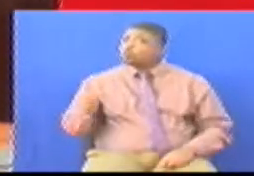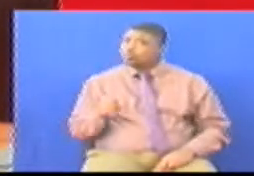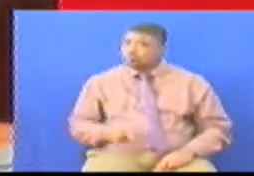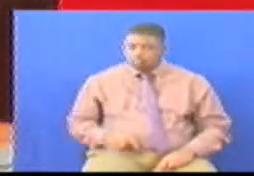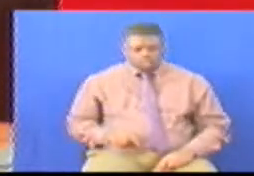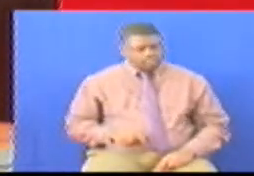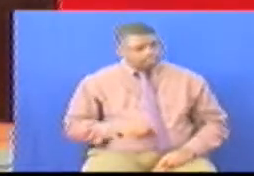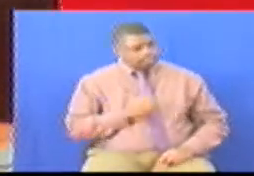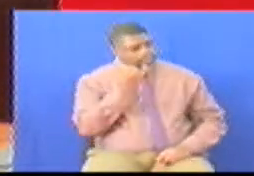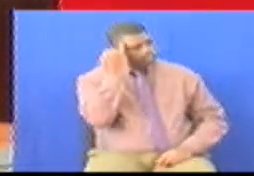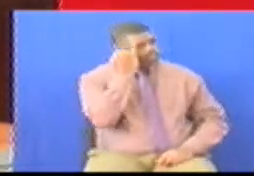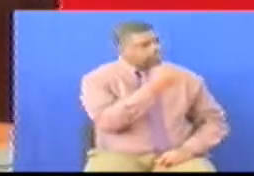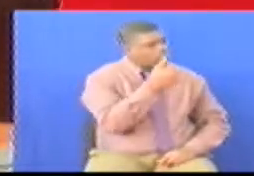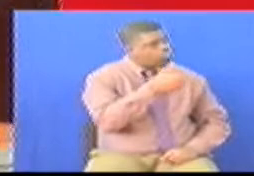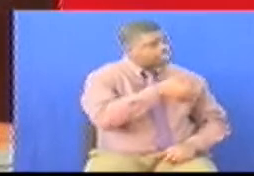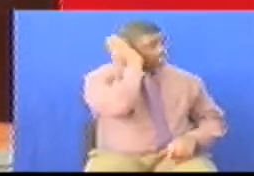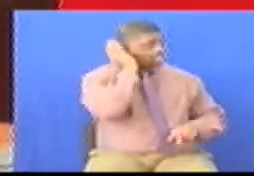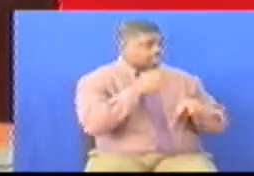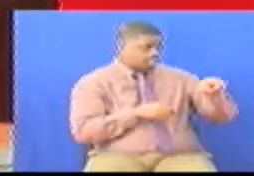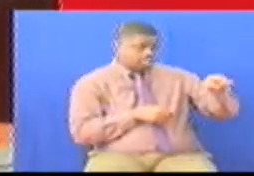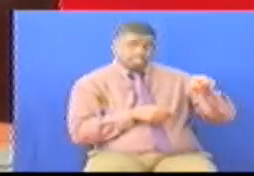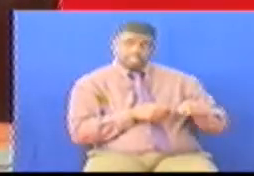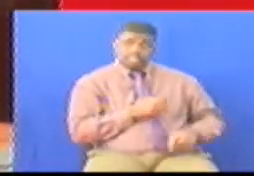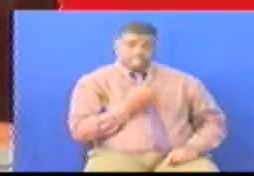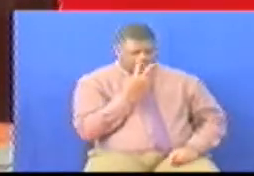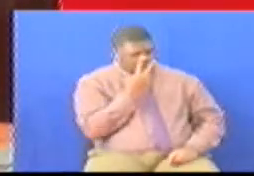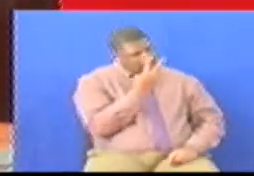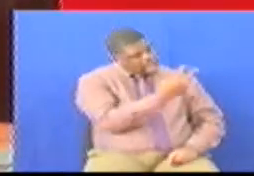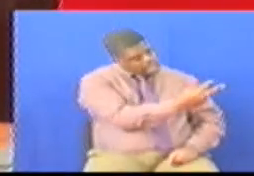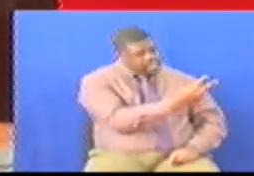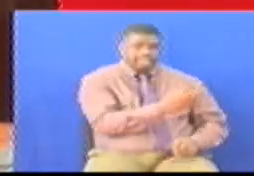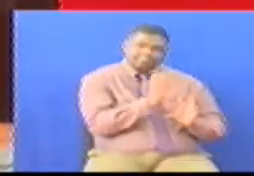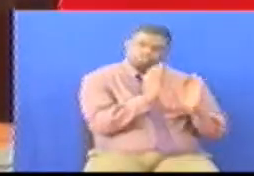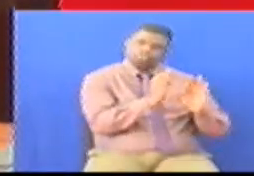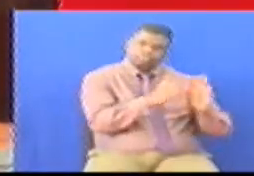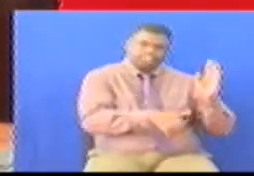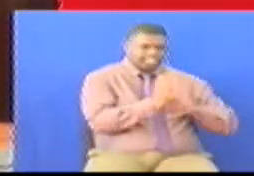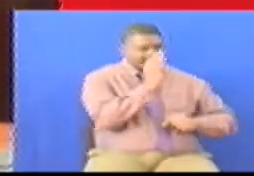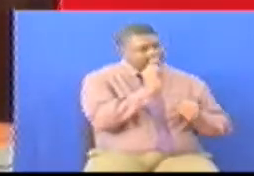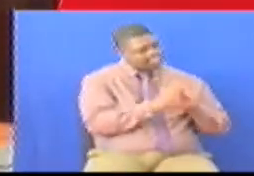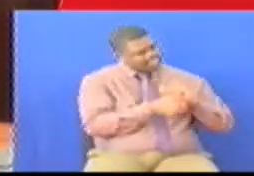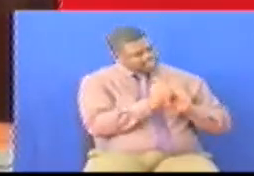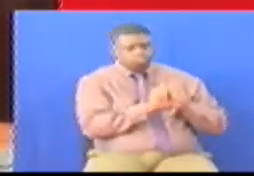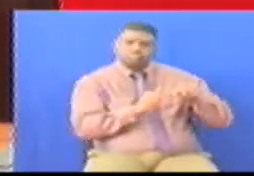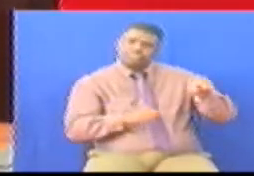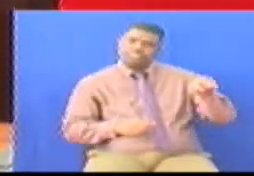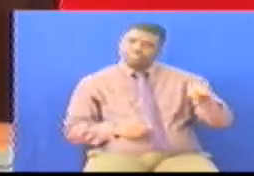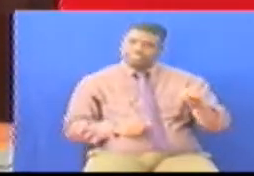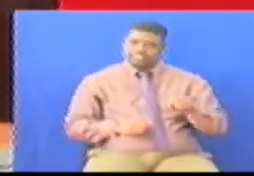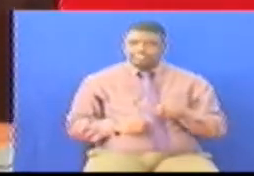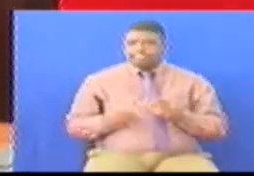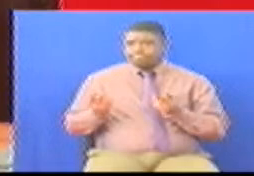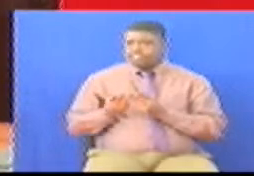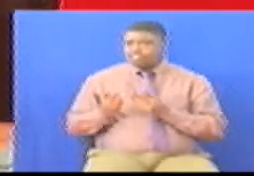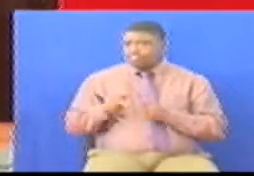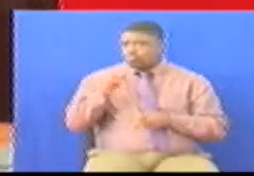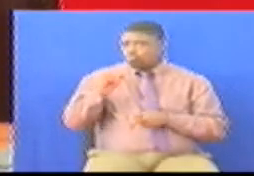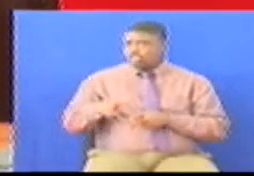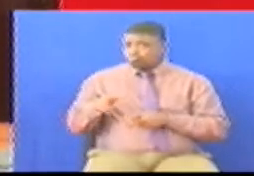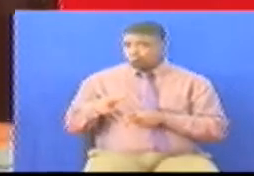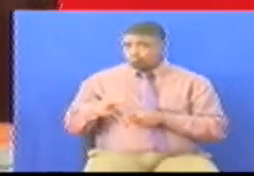shauri tu serikali kwamba iliangalie swala hili kwa uzito unaostahili, na ikibidi wahusika wachukuliwe